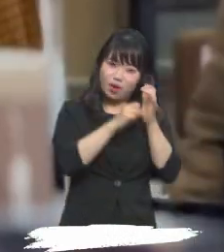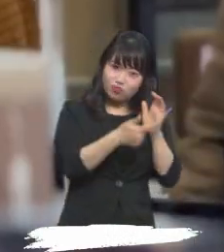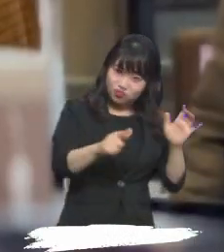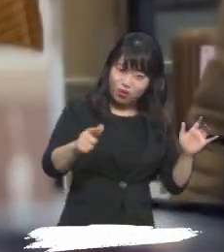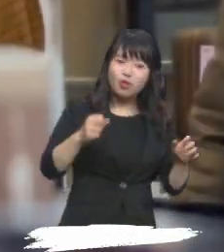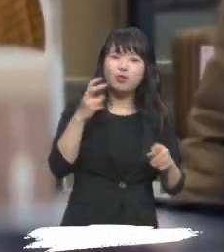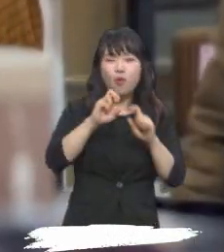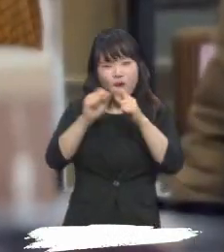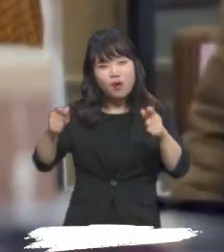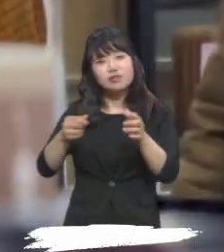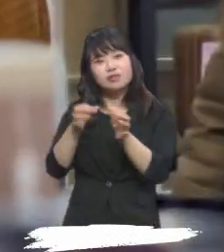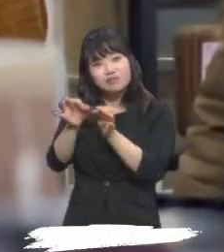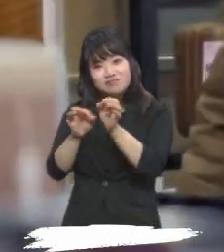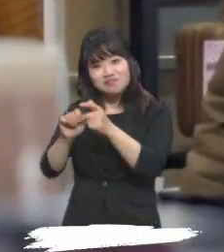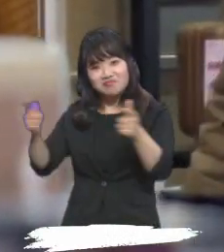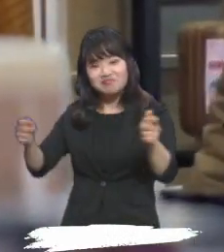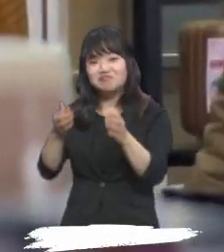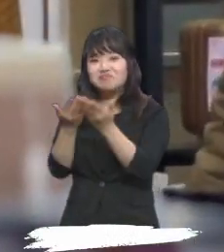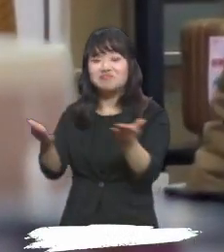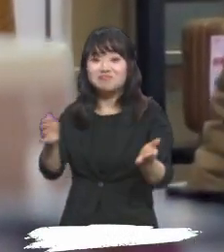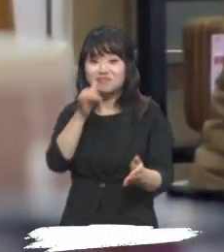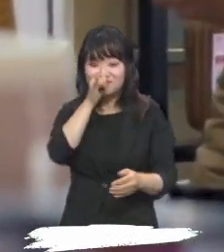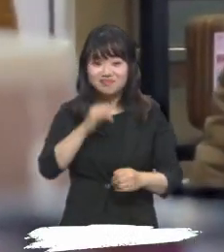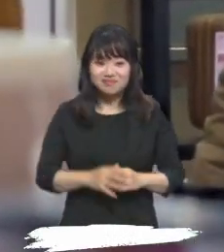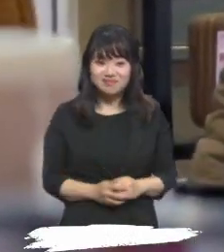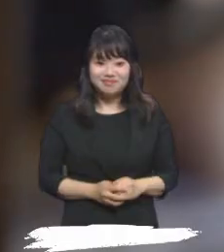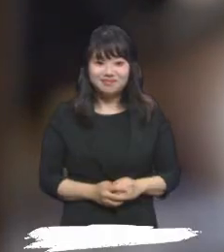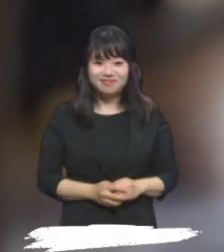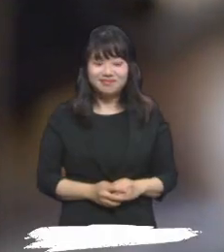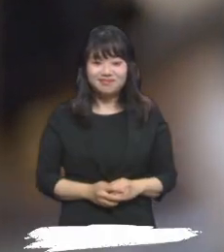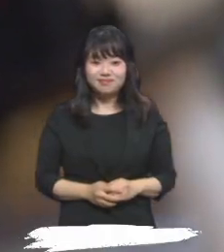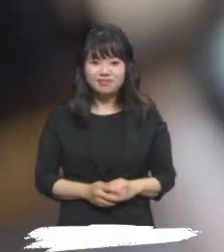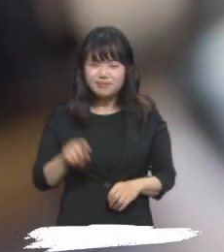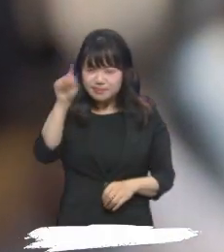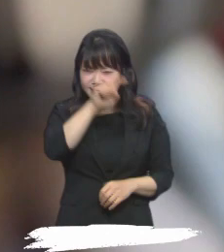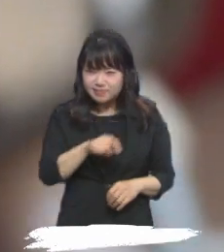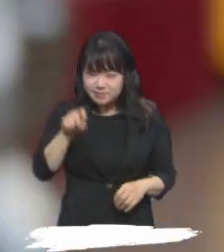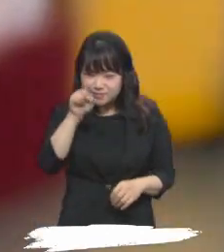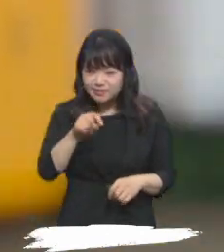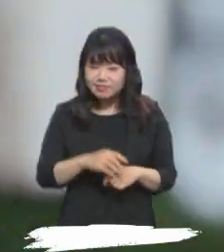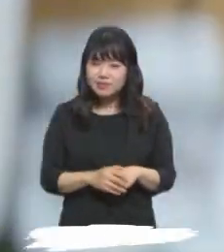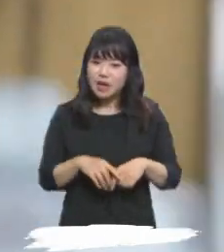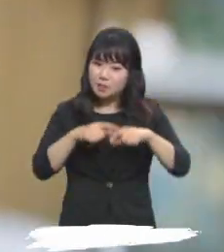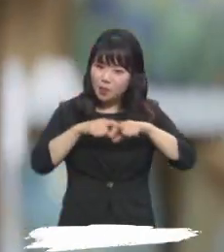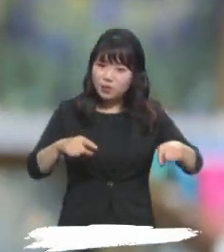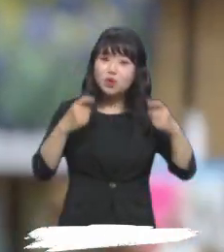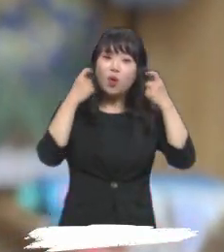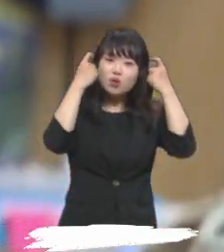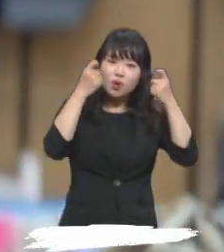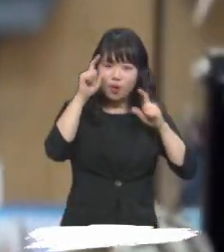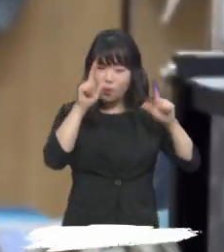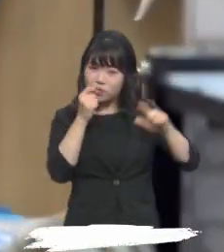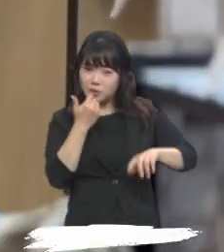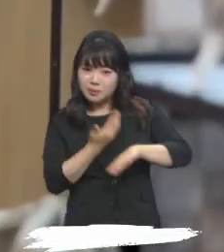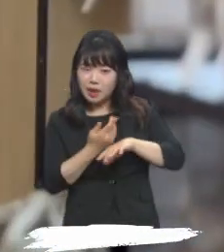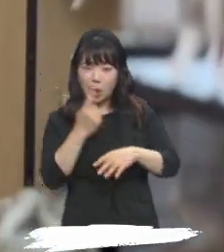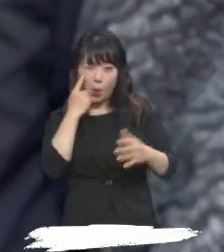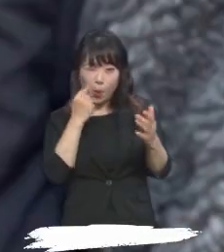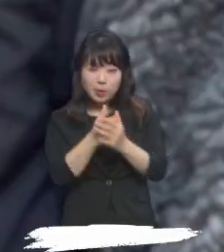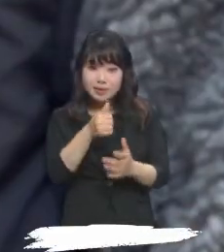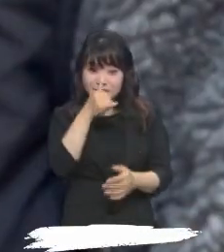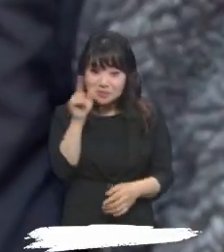아니라 다양한 상품이 판매되고 있습니다. 네네, 한 세트예요. 그중에서도 일반적인 여행사와는 다른 상품이 눈에